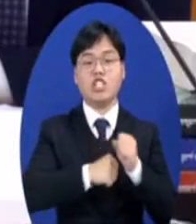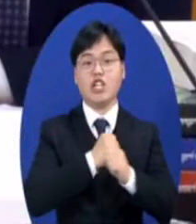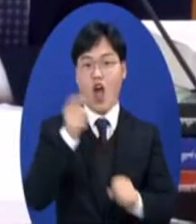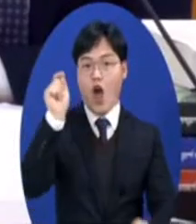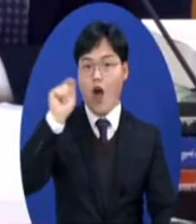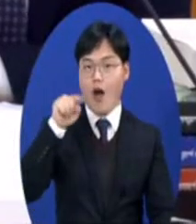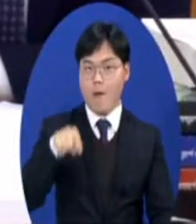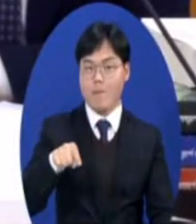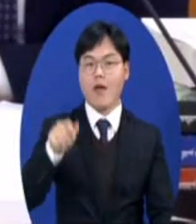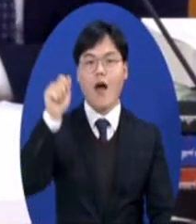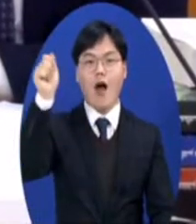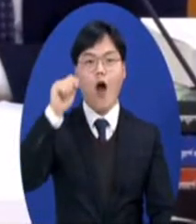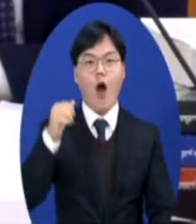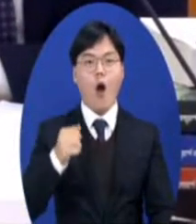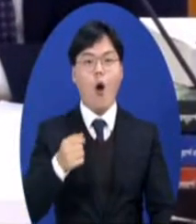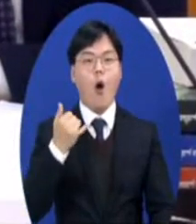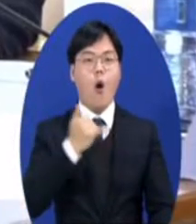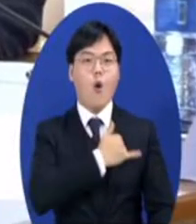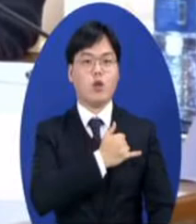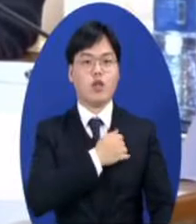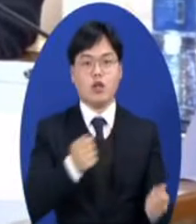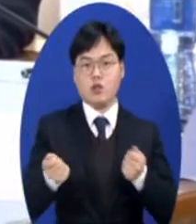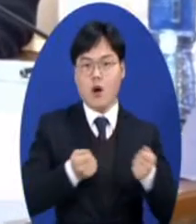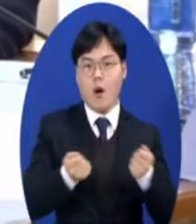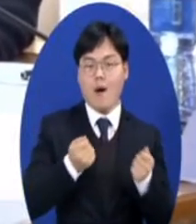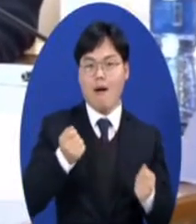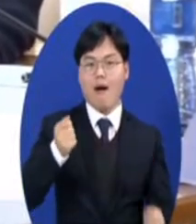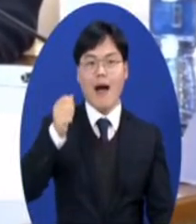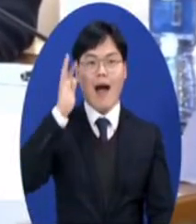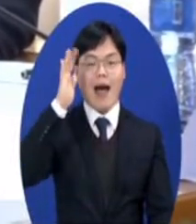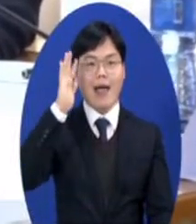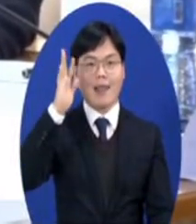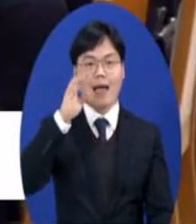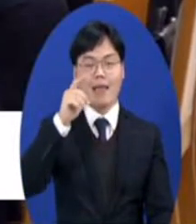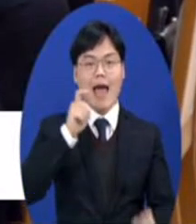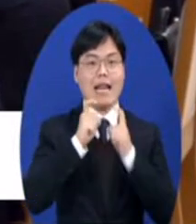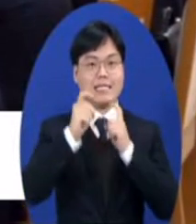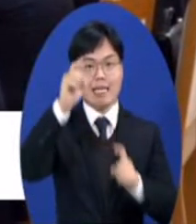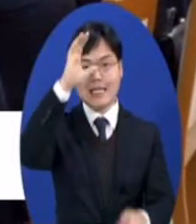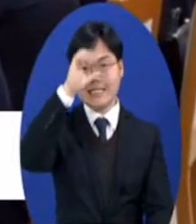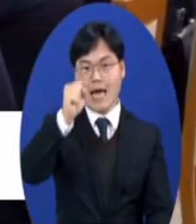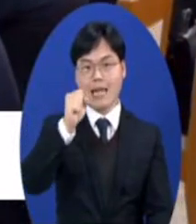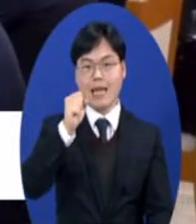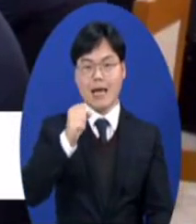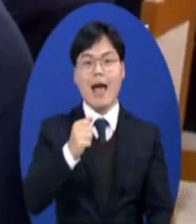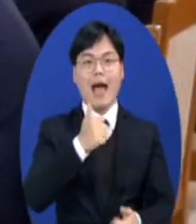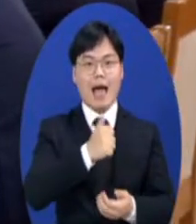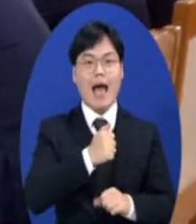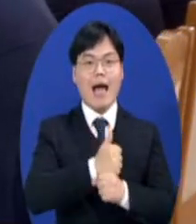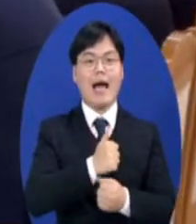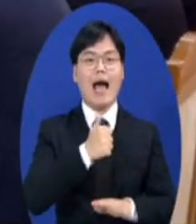тэмдэглэн өнгөрүүлэх ажлыг удирдан зохион байгуулах ажлын хэсгийг гадаад харилцааны сайдаар ахлуулан байгуулгаар болжээ.